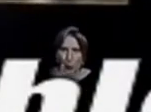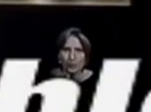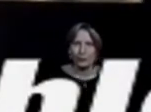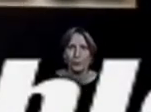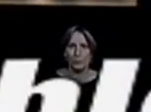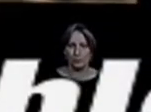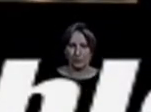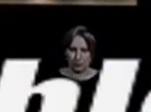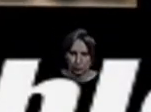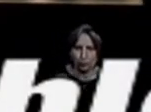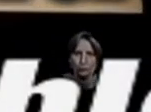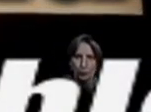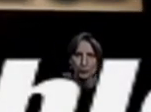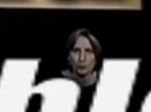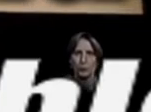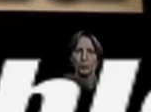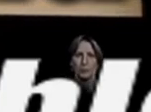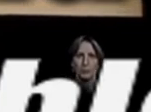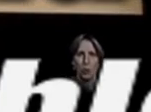nos vies, à grandir.